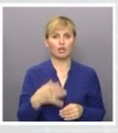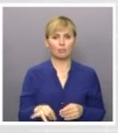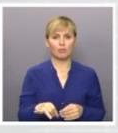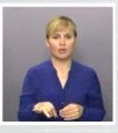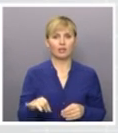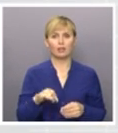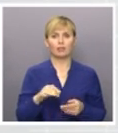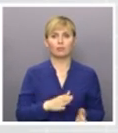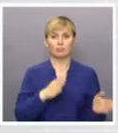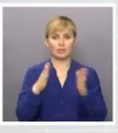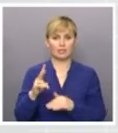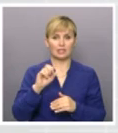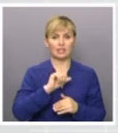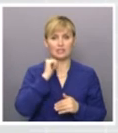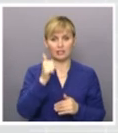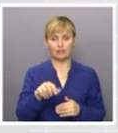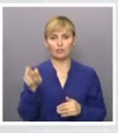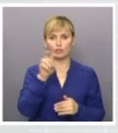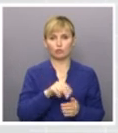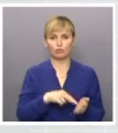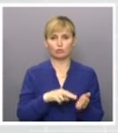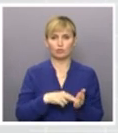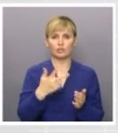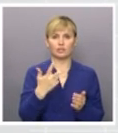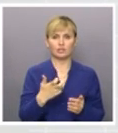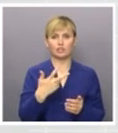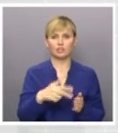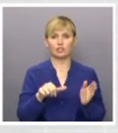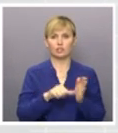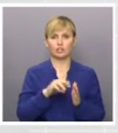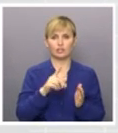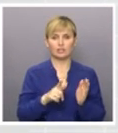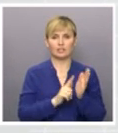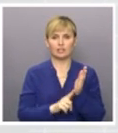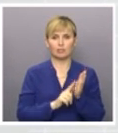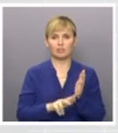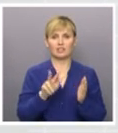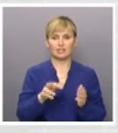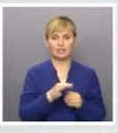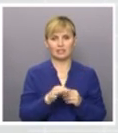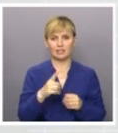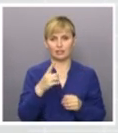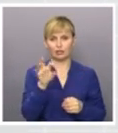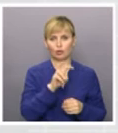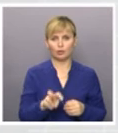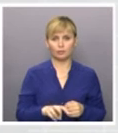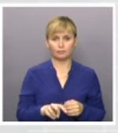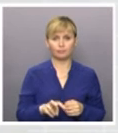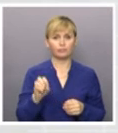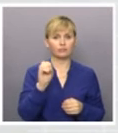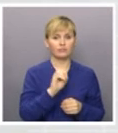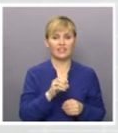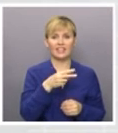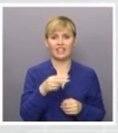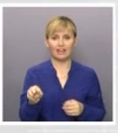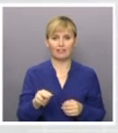из действующего порядка определения официального курса, он составит 336 тенге 73 тин за 1 доллар. По евро сделок